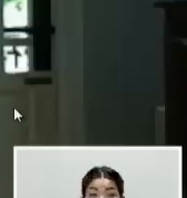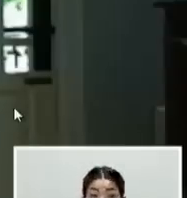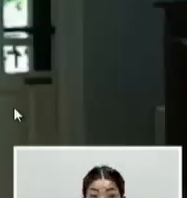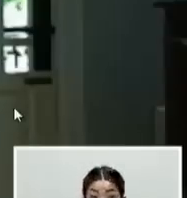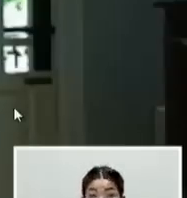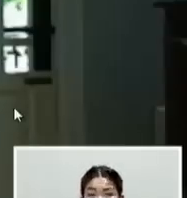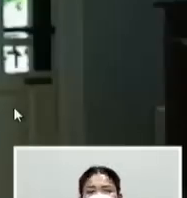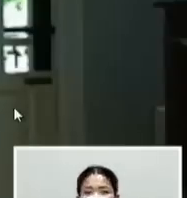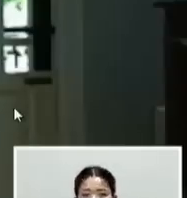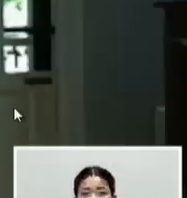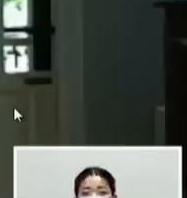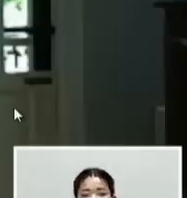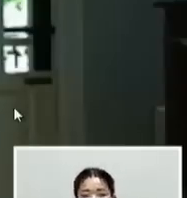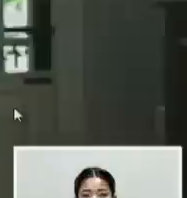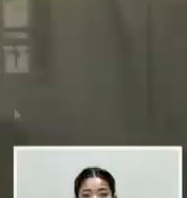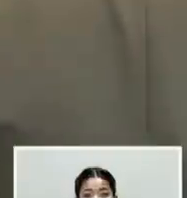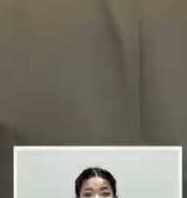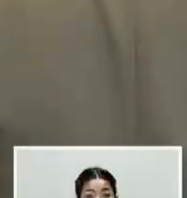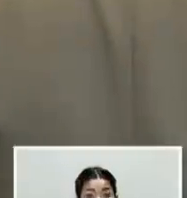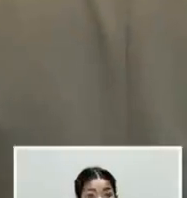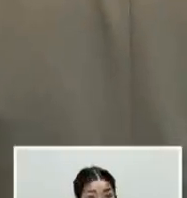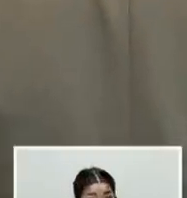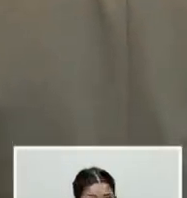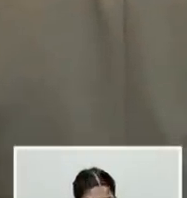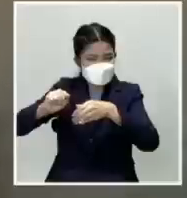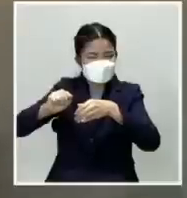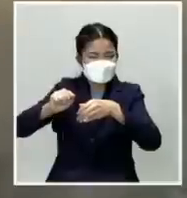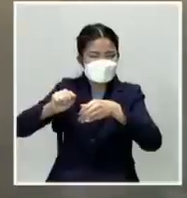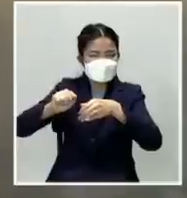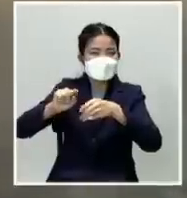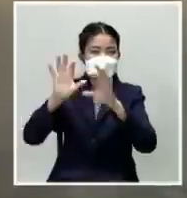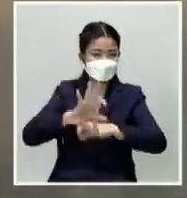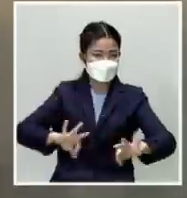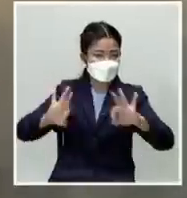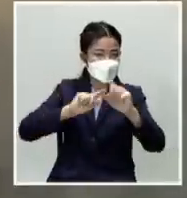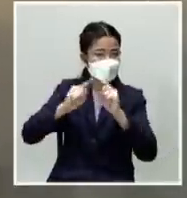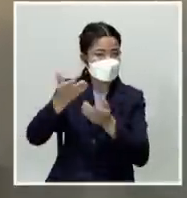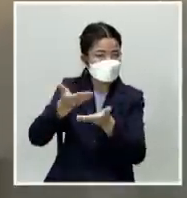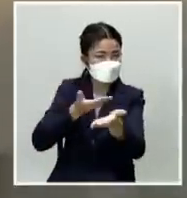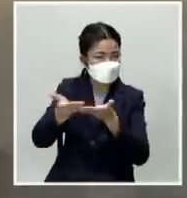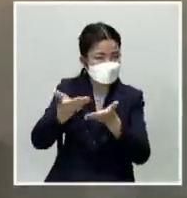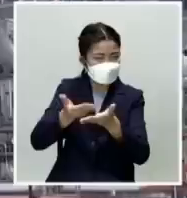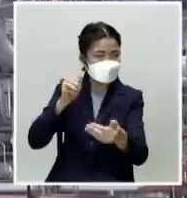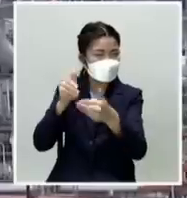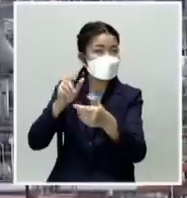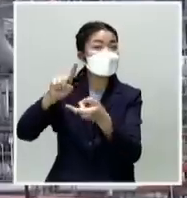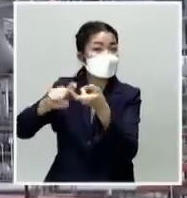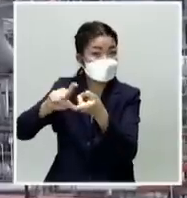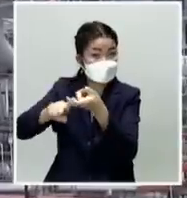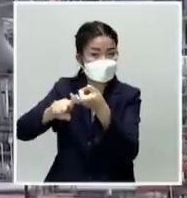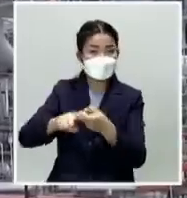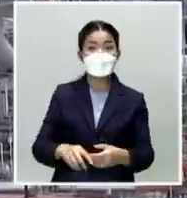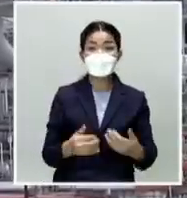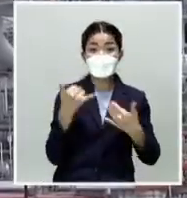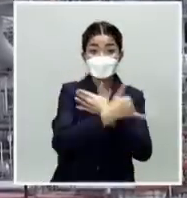รัสเซียไปยังยุโรปตะวันตก Nord Stream 2ก็ถูกนำมาใช้เป็นเครื่องมือสำคัญในการเจรจาต่อรองกับรัสเซียค่ะล่าสุดนะคะสห